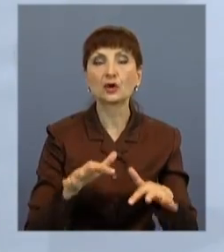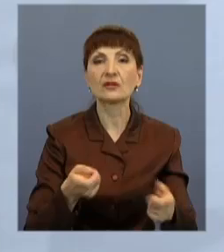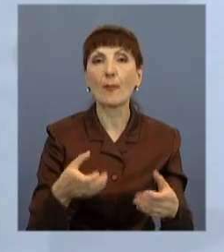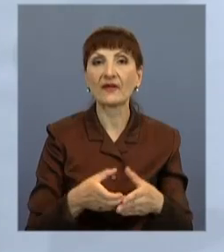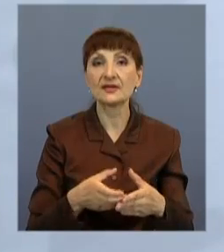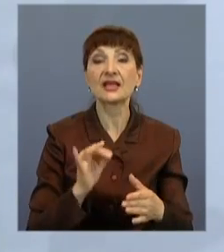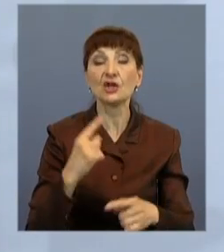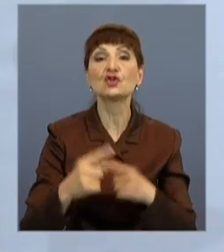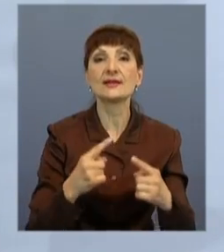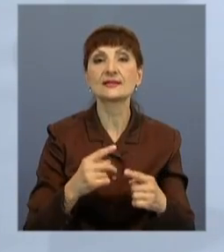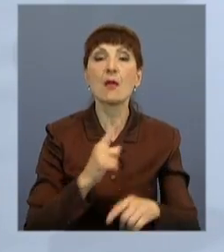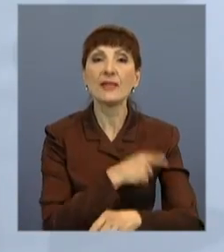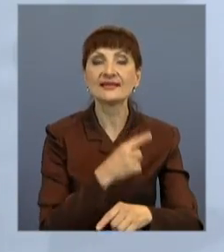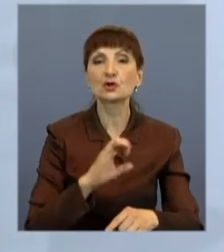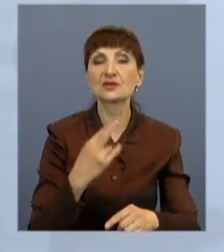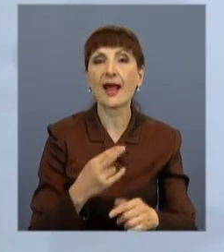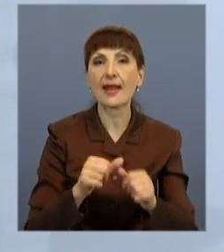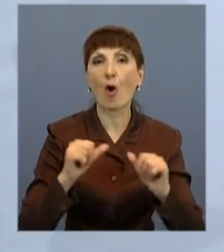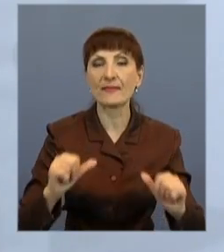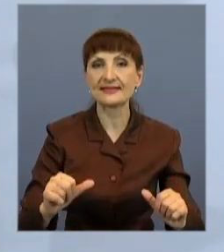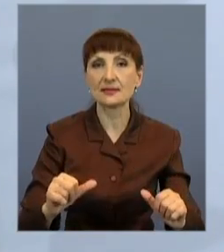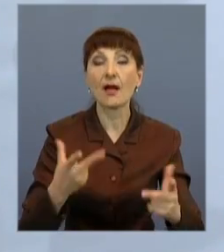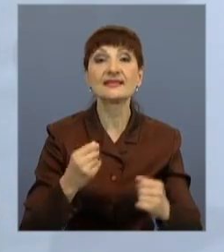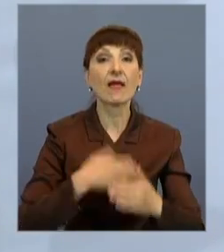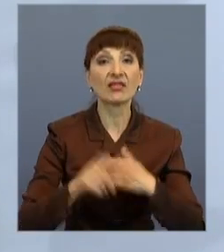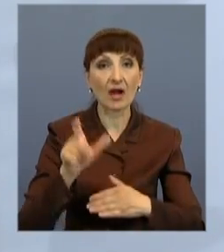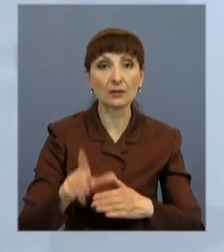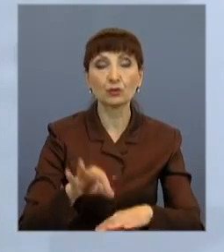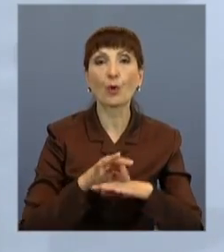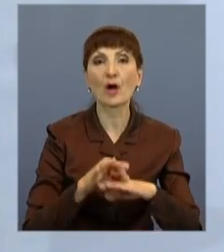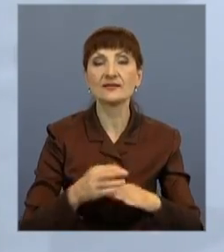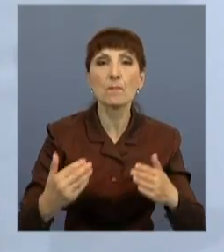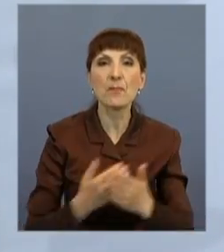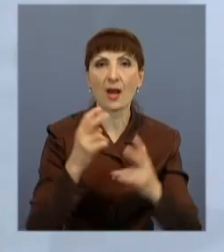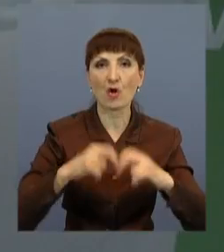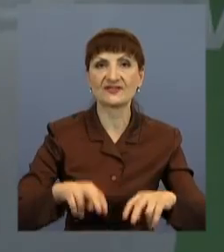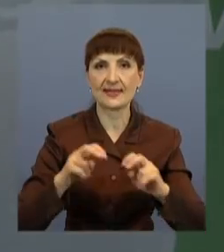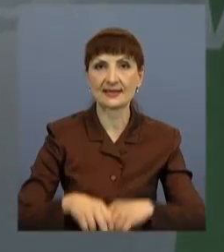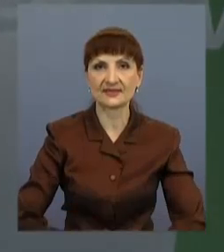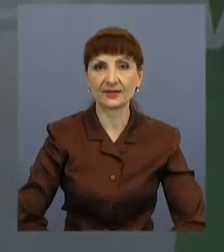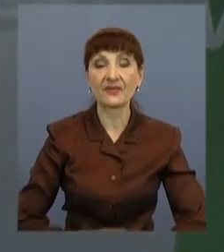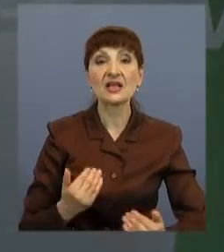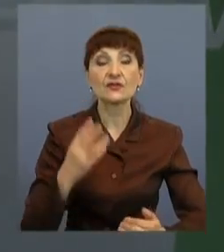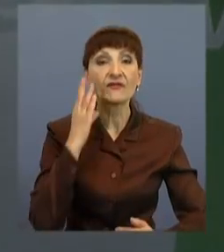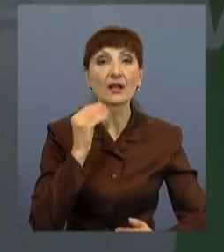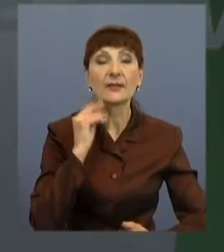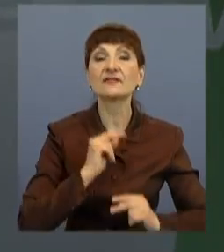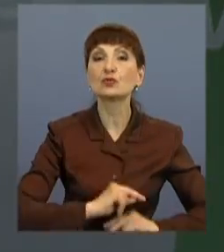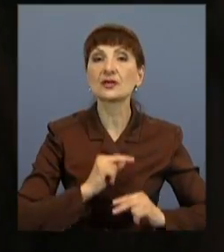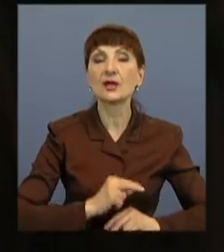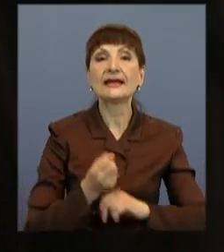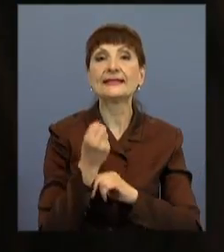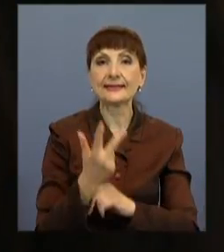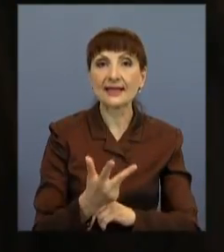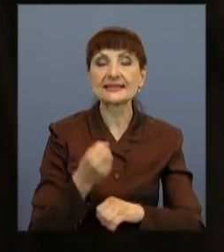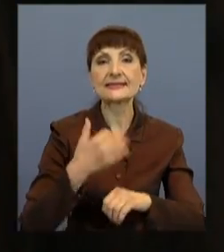через медико-социально-экспертные комиссии, где инвалид будет проходить переосвидетельствование. На сегодня в Алматы функционирует